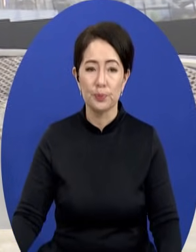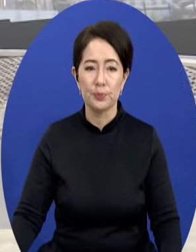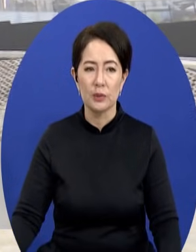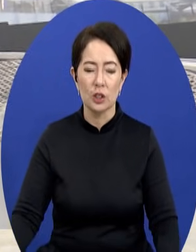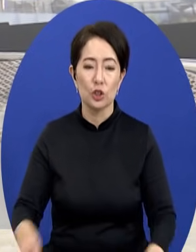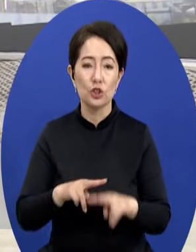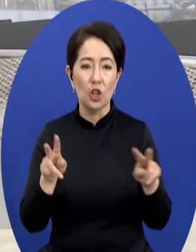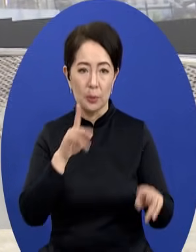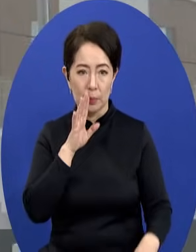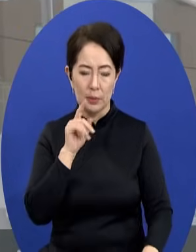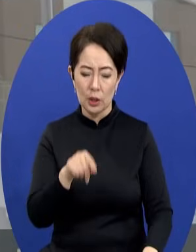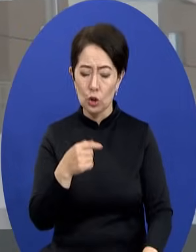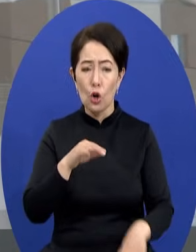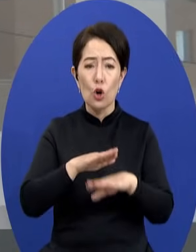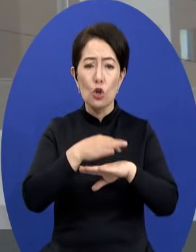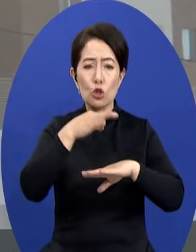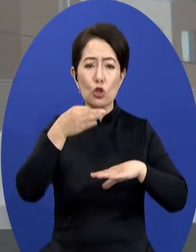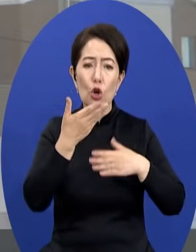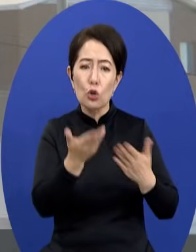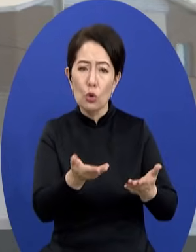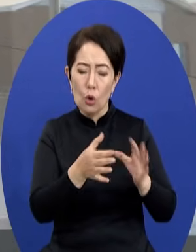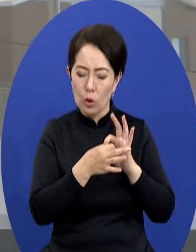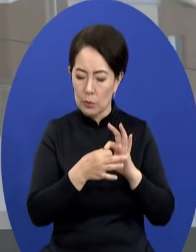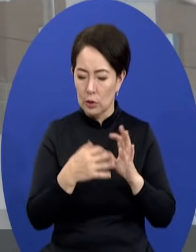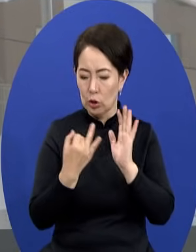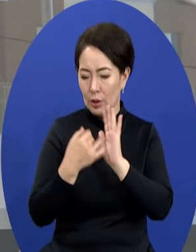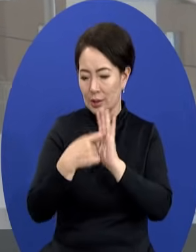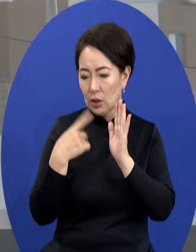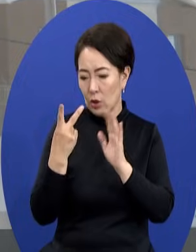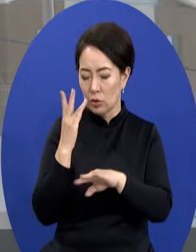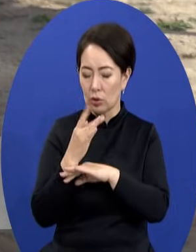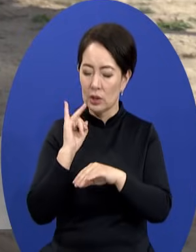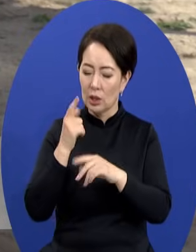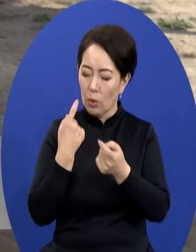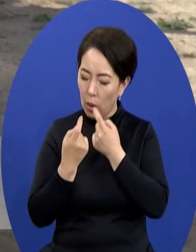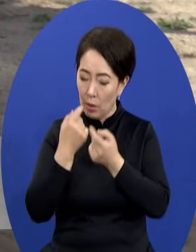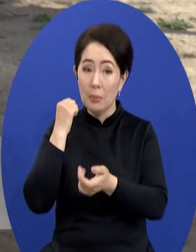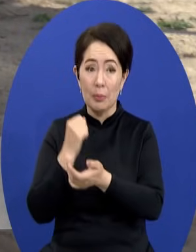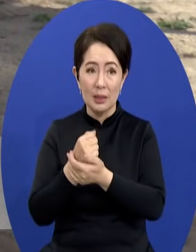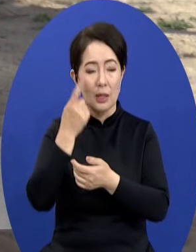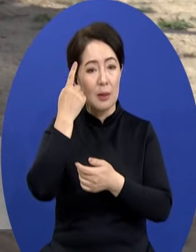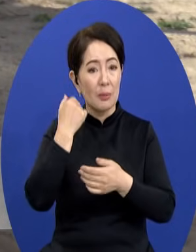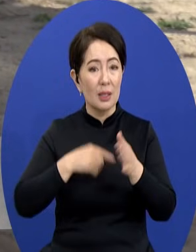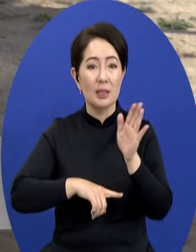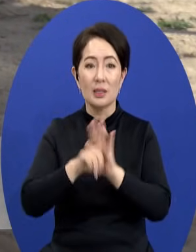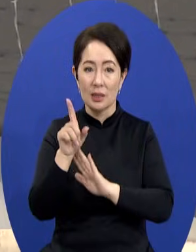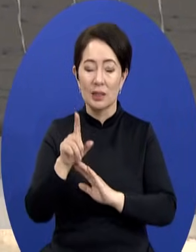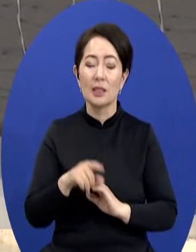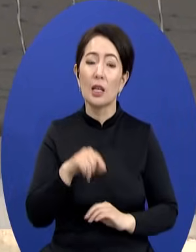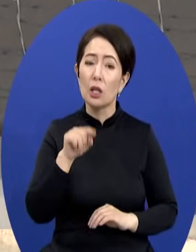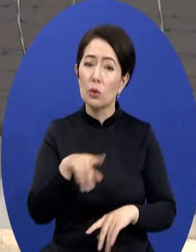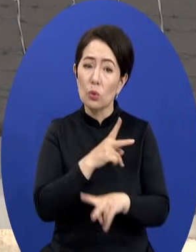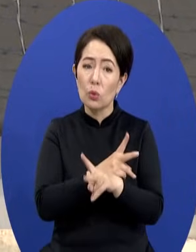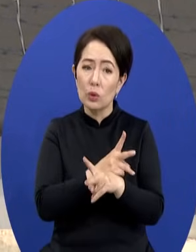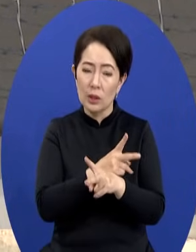Өршөөл үзүүлэх тухай хуулийн өнгөрсөн 7 өнөгт 7-р сарын 2-ны өдөр улсын хурлаар хэлэлцэж баталсан. Маргаашаас хэрэгжиж эхлэх юм. Уг